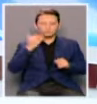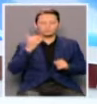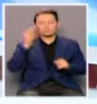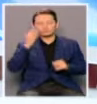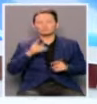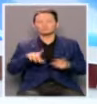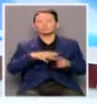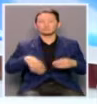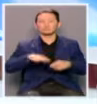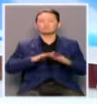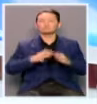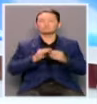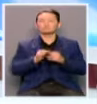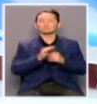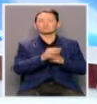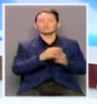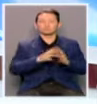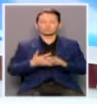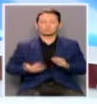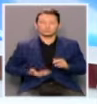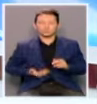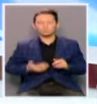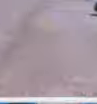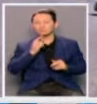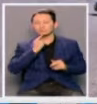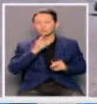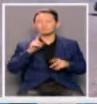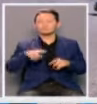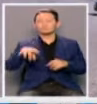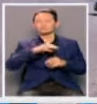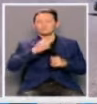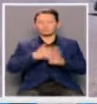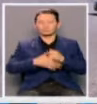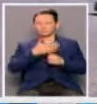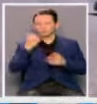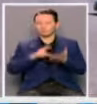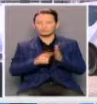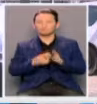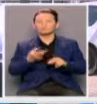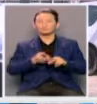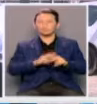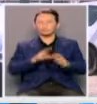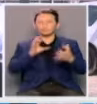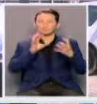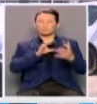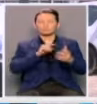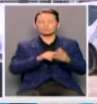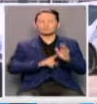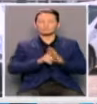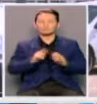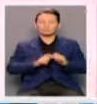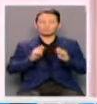услуг для отдаленных населенных пунктов, а также для тех районов, где нет отделений фонда. В качестве средства передвижения используется